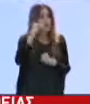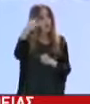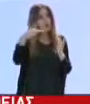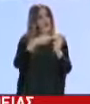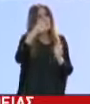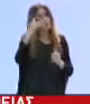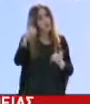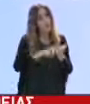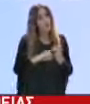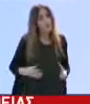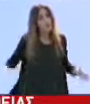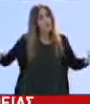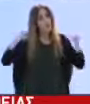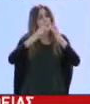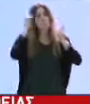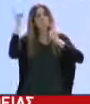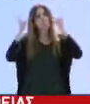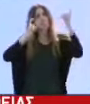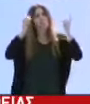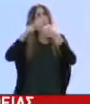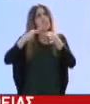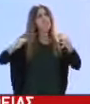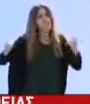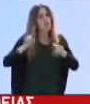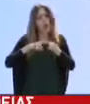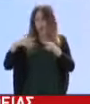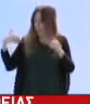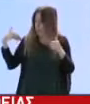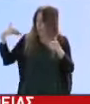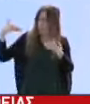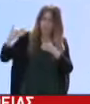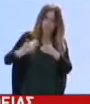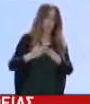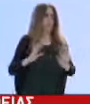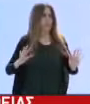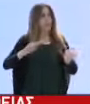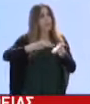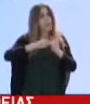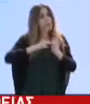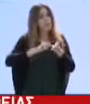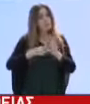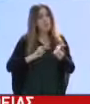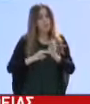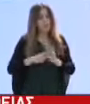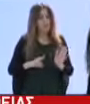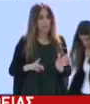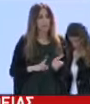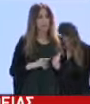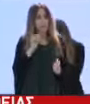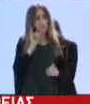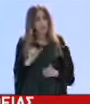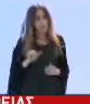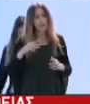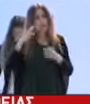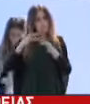Τον συλλογικό και τον ατομικό. Γιατί προσέξτε, αυτά πάνε μαζί. σε περιστάσεις και σε περιπτώσεις